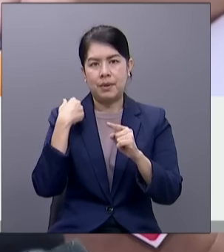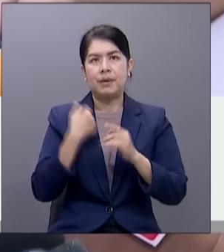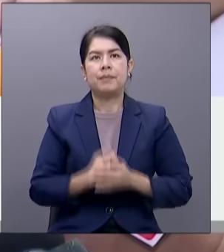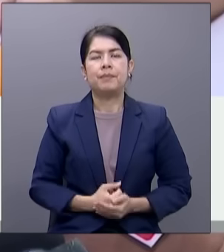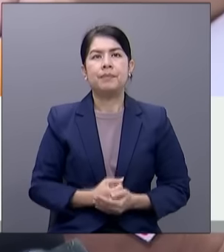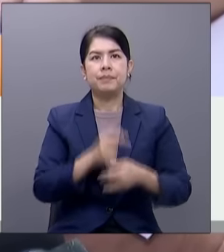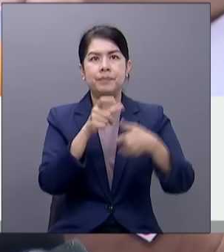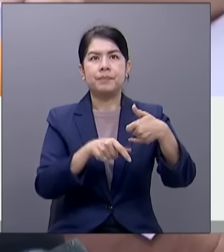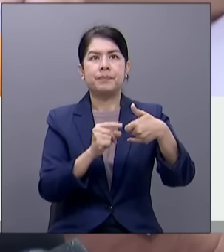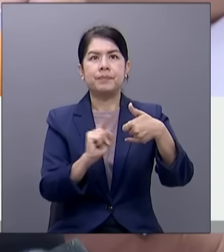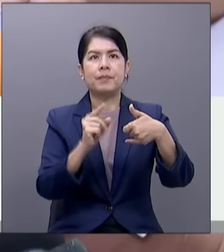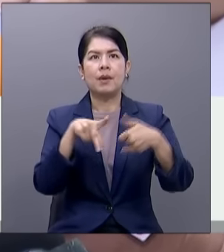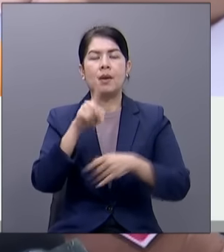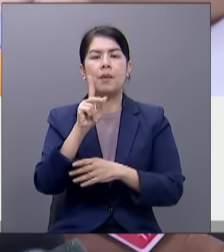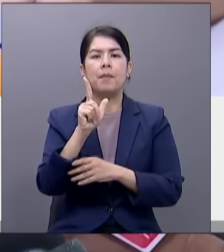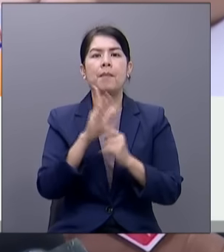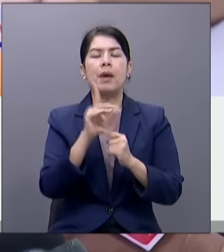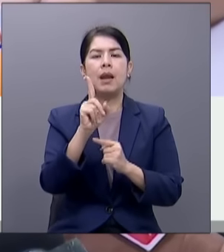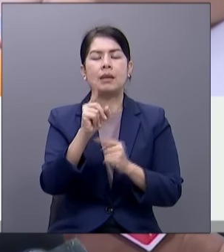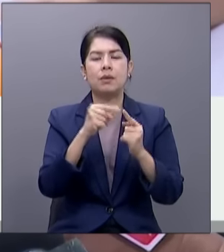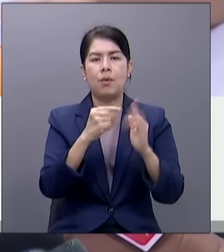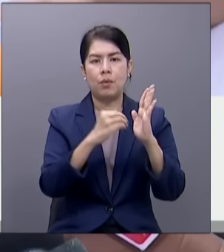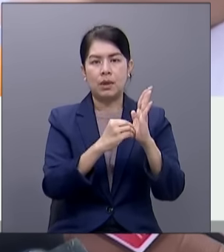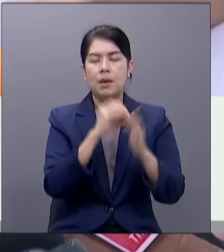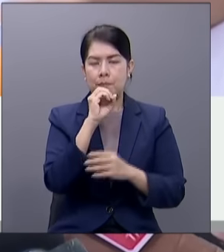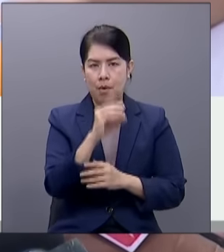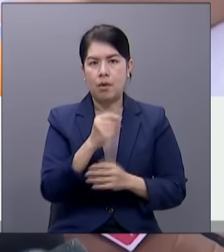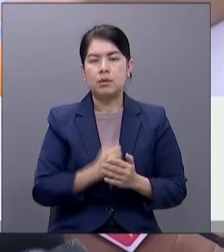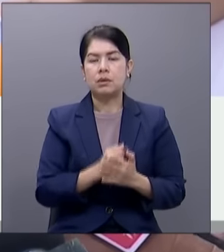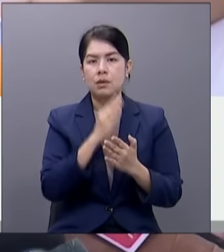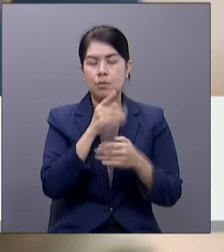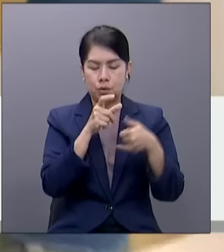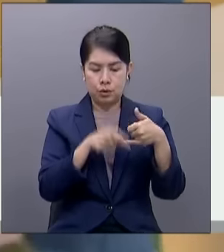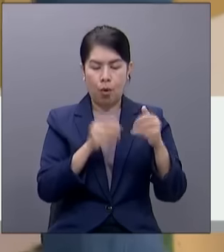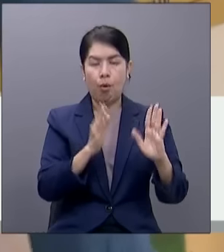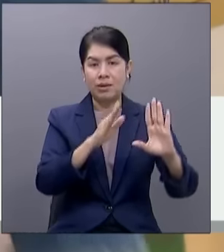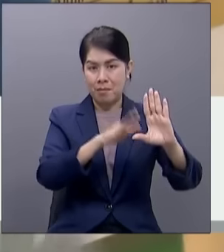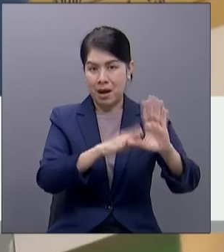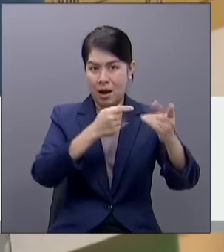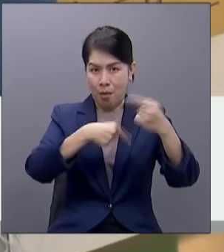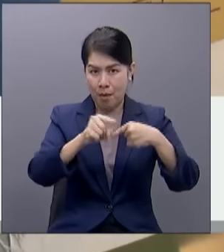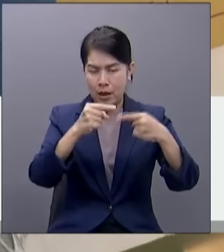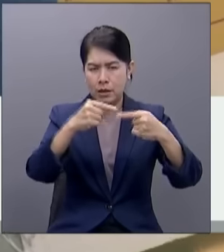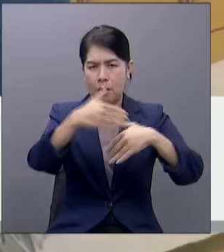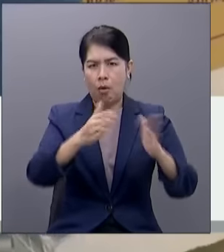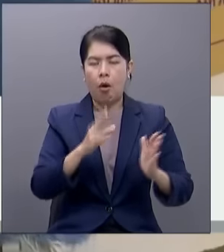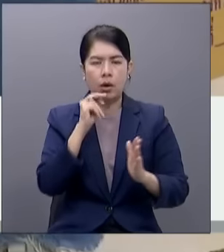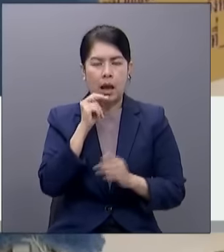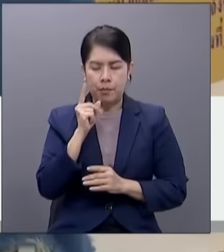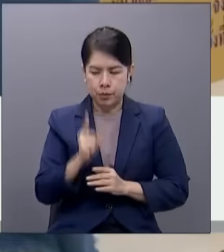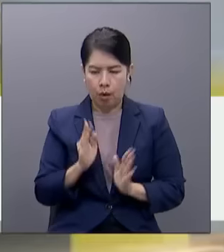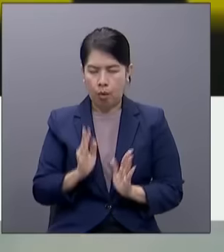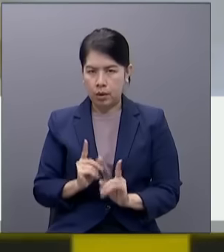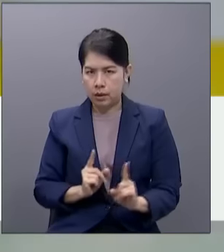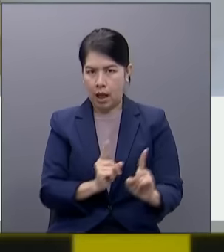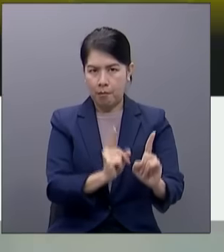ณีวัฒนะปลัดกทม.ก็ย้ำนะคะว่าในช่วงการเลือกหากผู้สมัครจะเข้าห้องน้ำจะต้องมีเจ้าหน้าที่ติดตามไปด้วยค่ะป้องกันไม่ให้ผู้ส